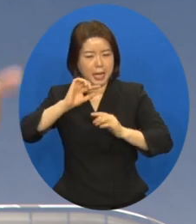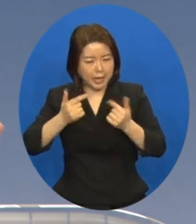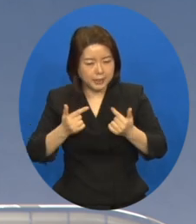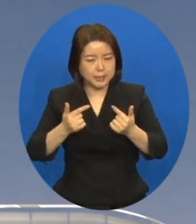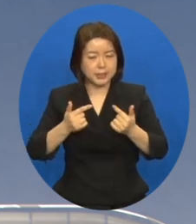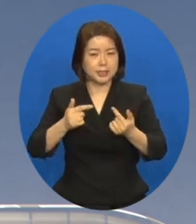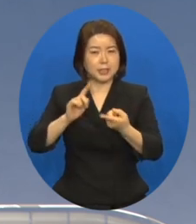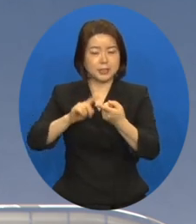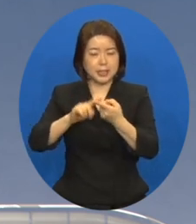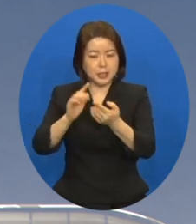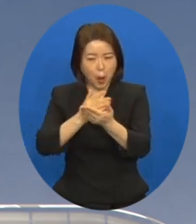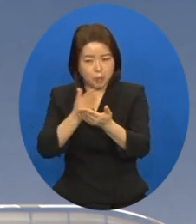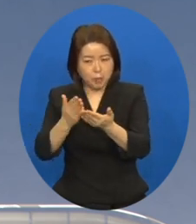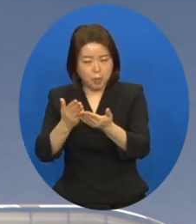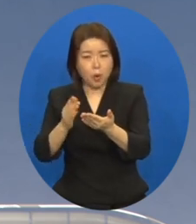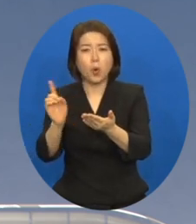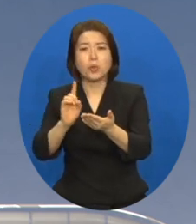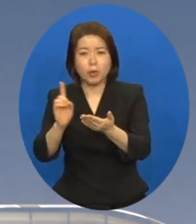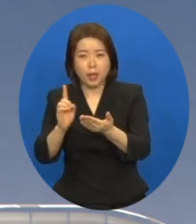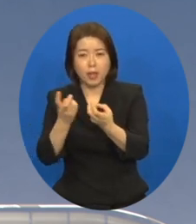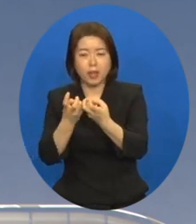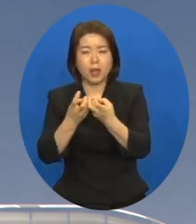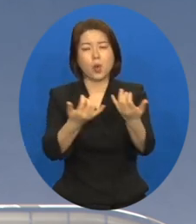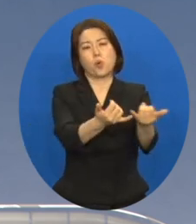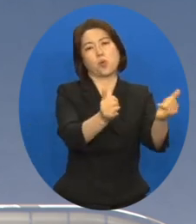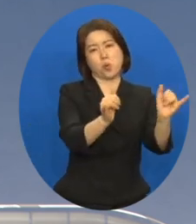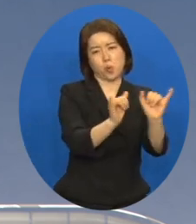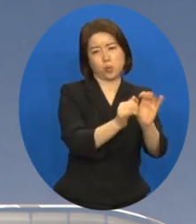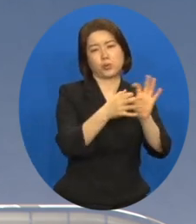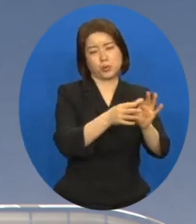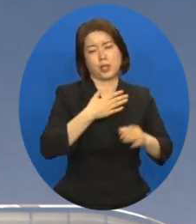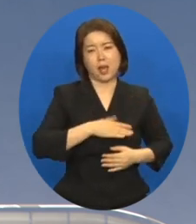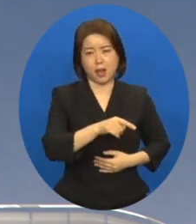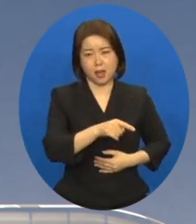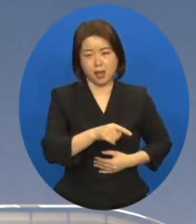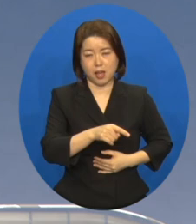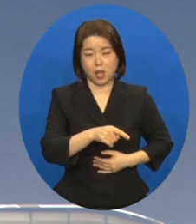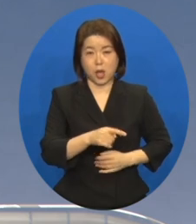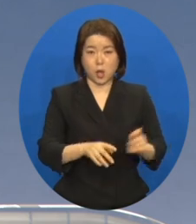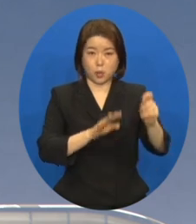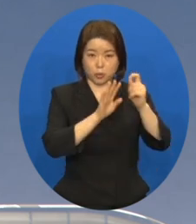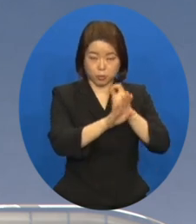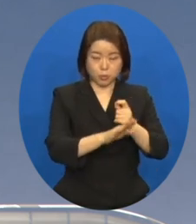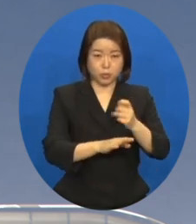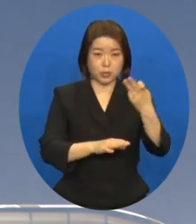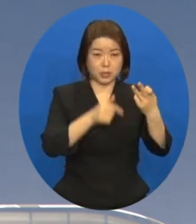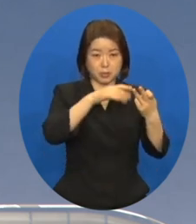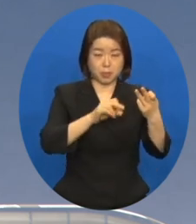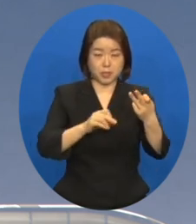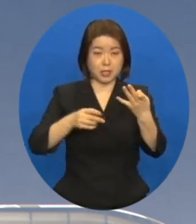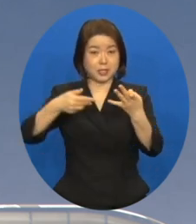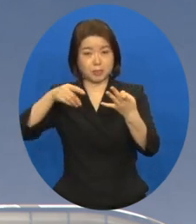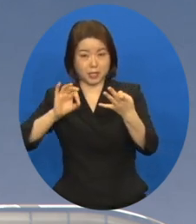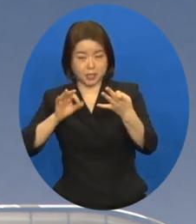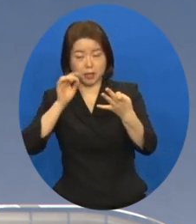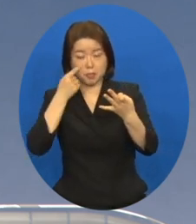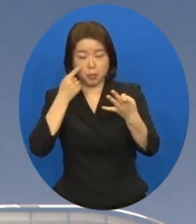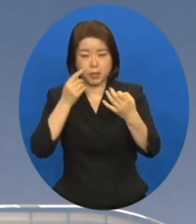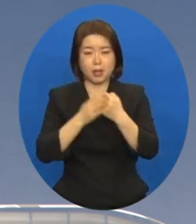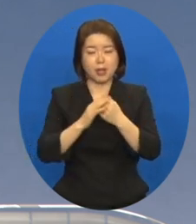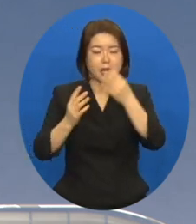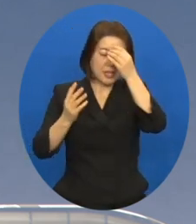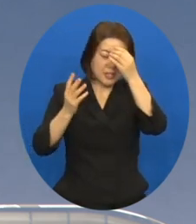공동체를 통해서 분별받을 수 있습니다. 고린도 후서 13장 13절에 보면 성령의 교통함이